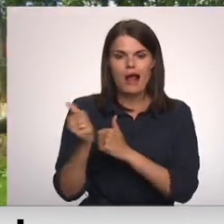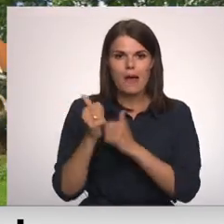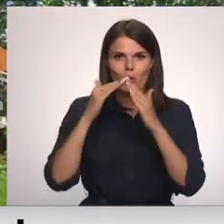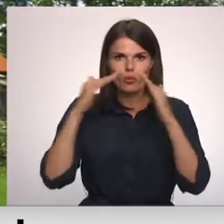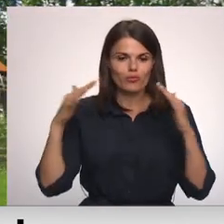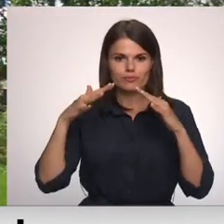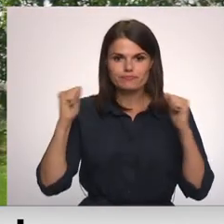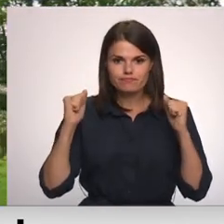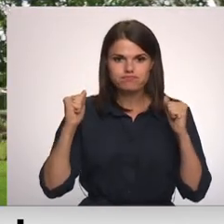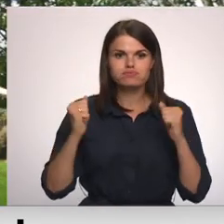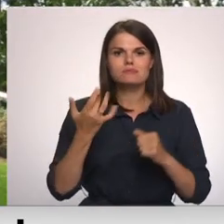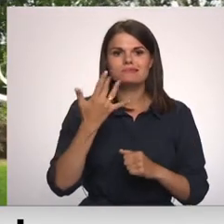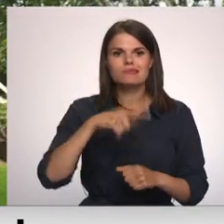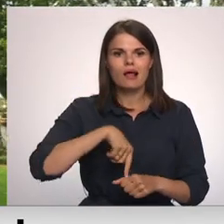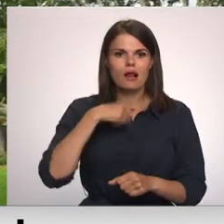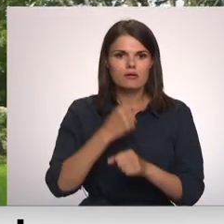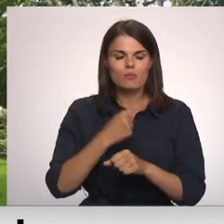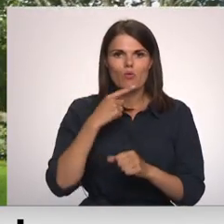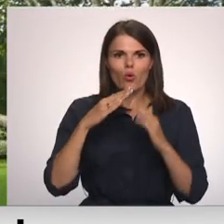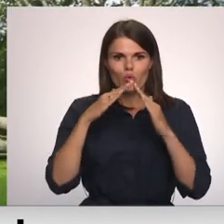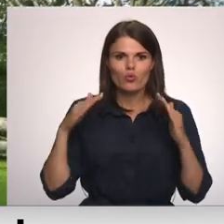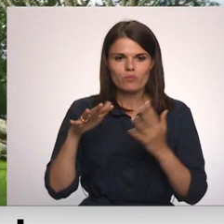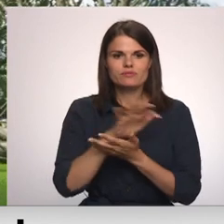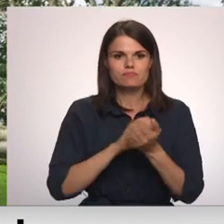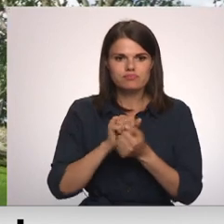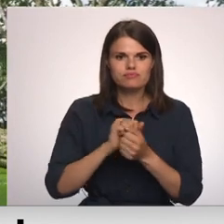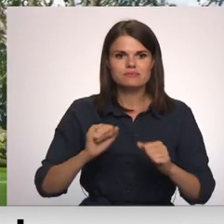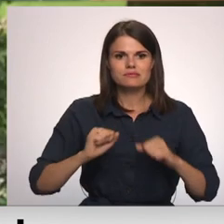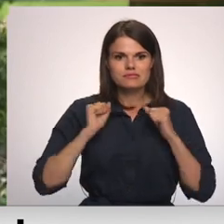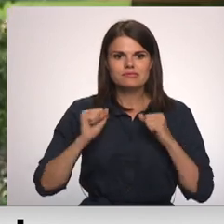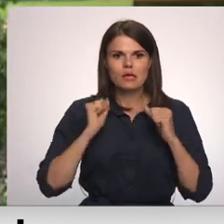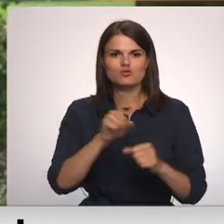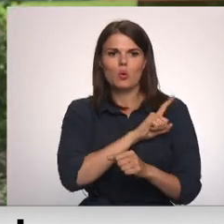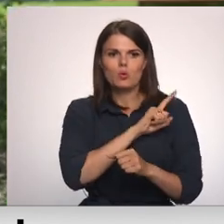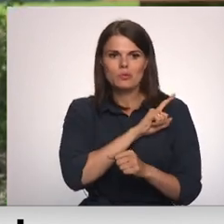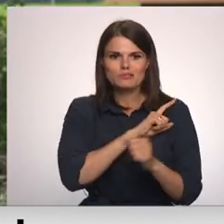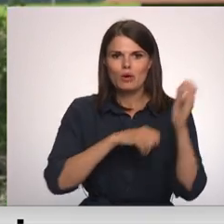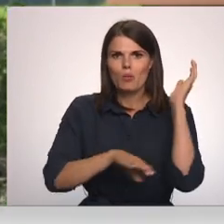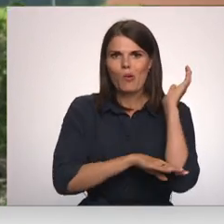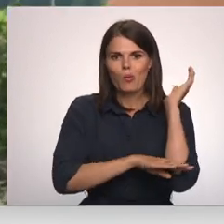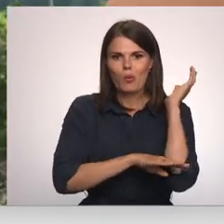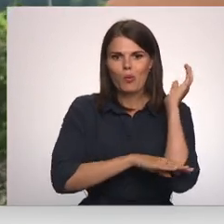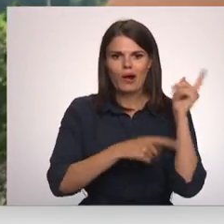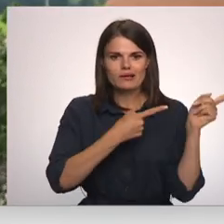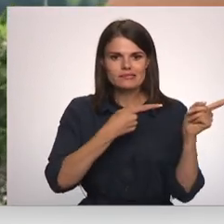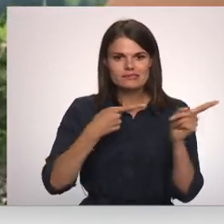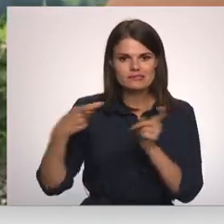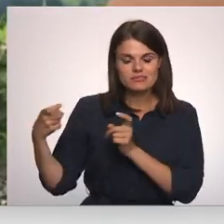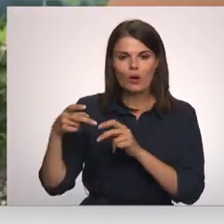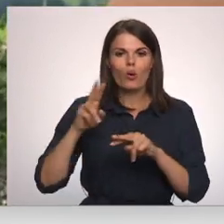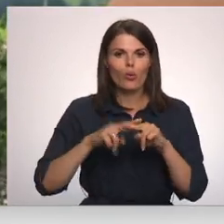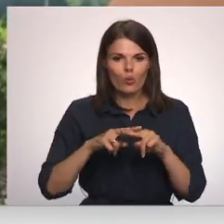Cik ilgam laikam darbs? Man jumts ir traumēs, tad mēģinam godīgi novilkt to koku nost un